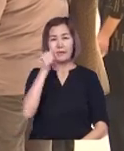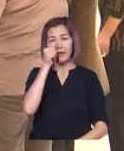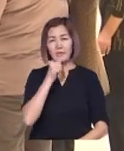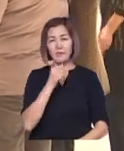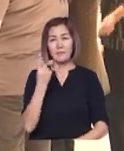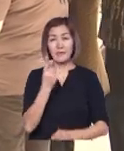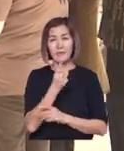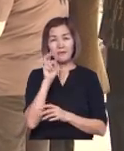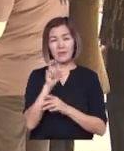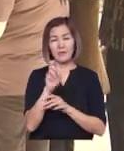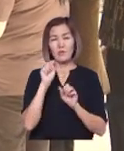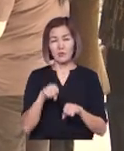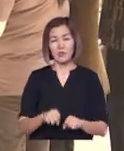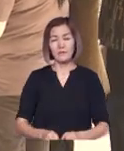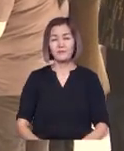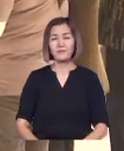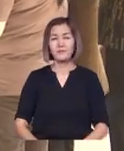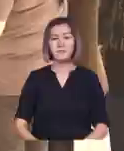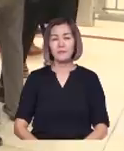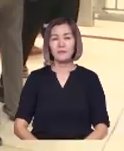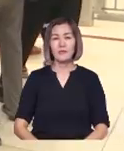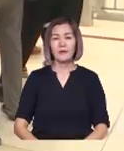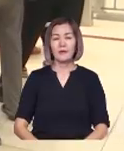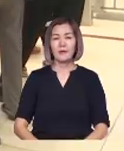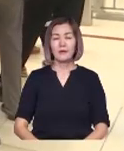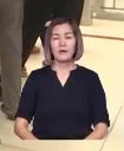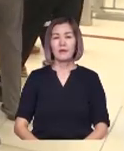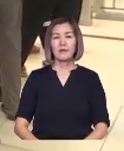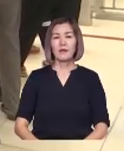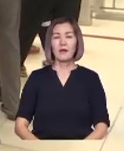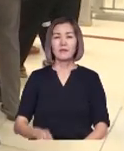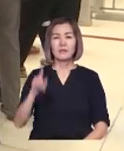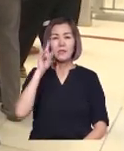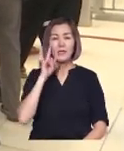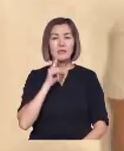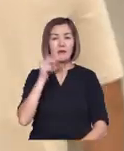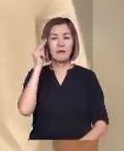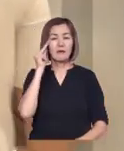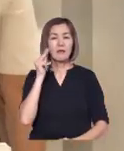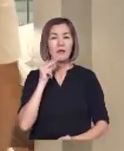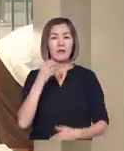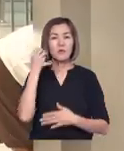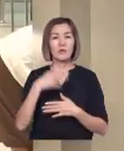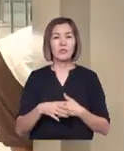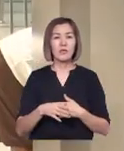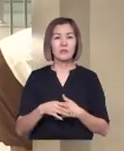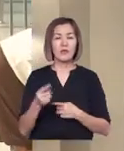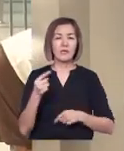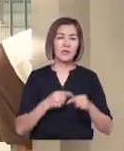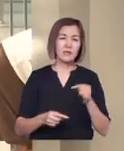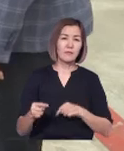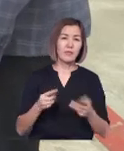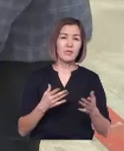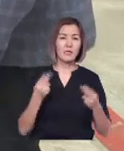рет, кратность бірақ рет айна рұқсат етілген. Айта кетейік, Қазақ-Қытай шекарасындағы орталықта кәсіпкерлерге салық пен